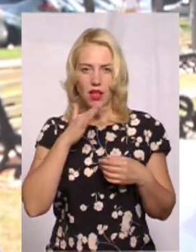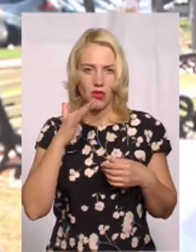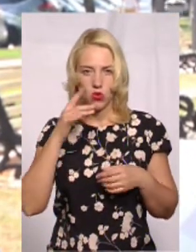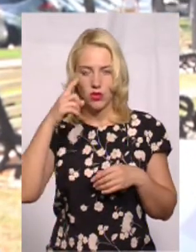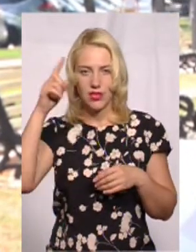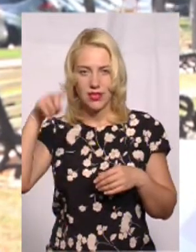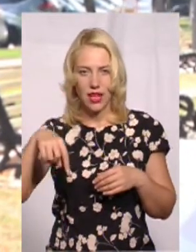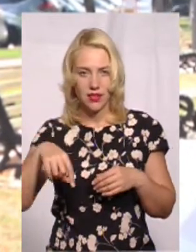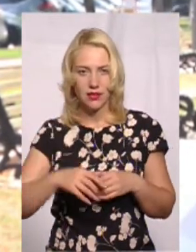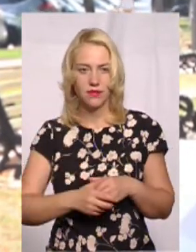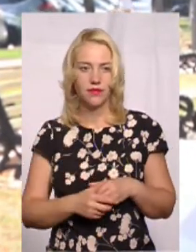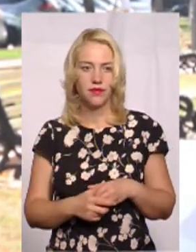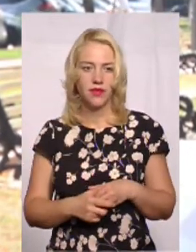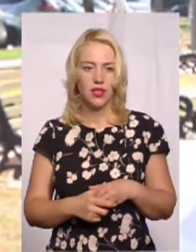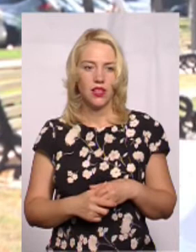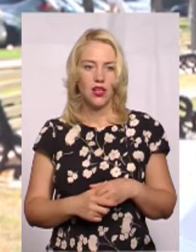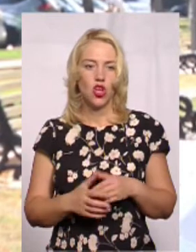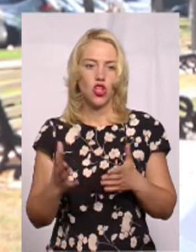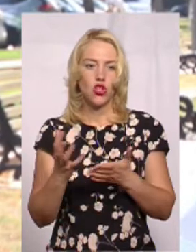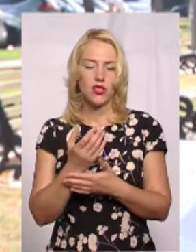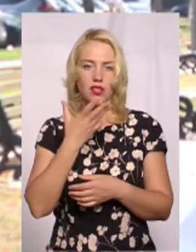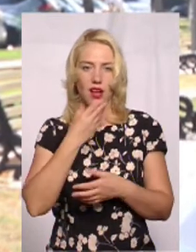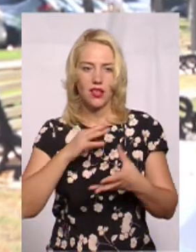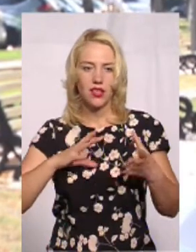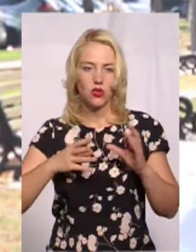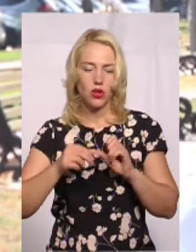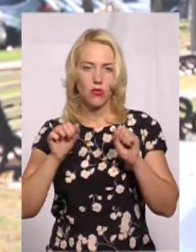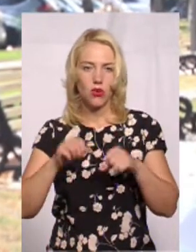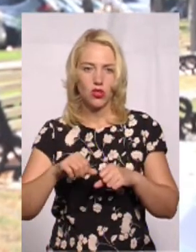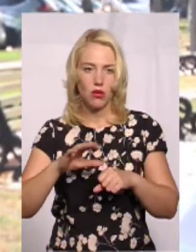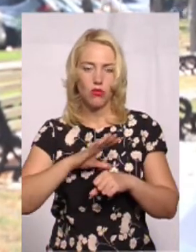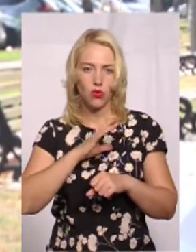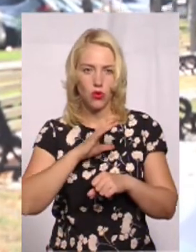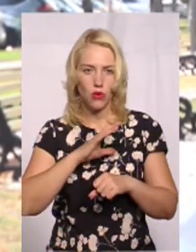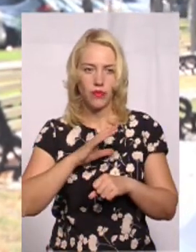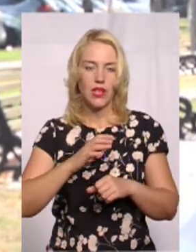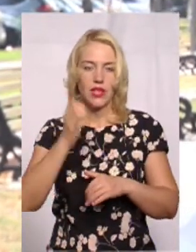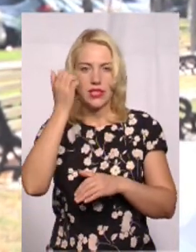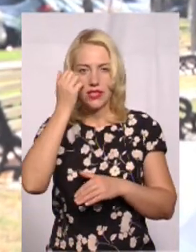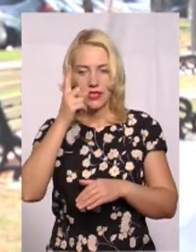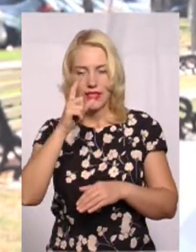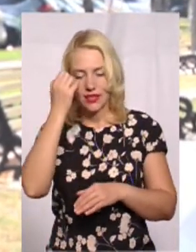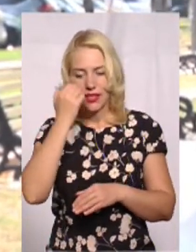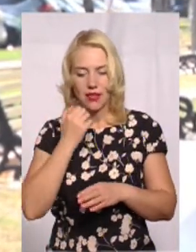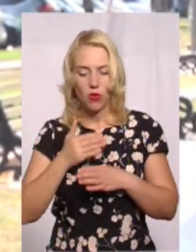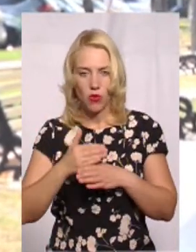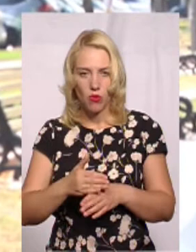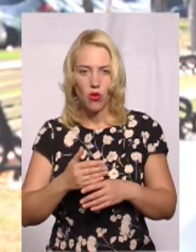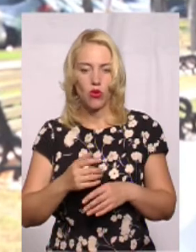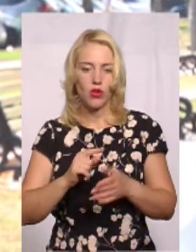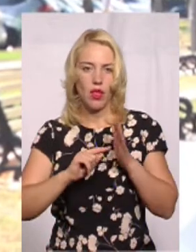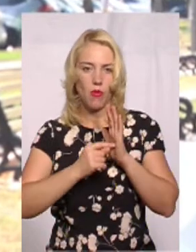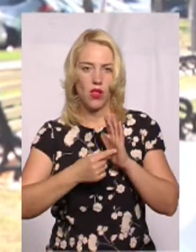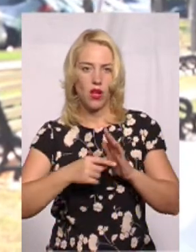тобто досягти гарних результатів можна було за допомогою наполегливої праці, власне, і,